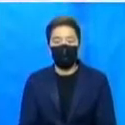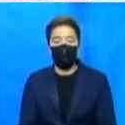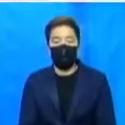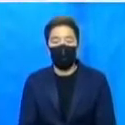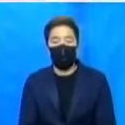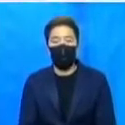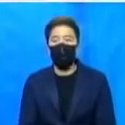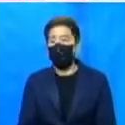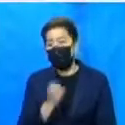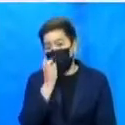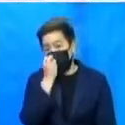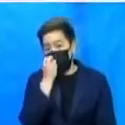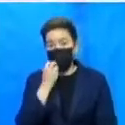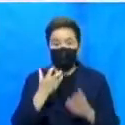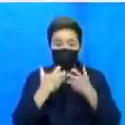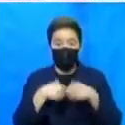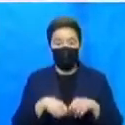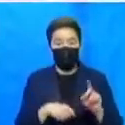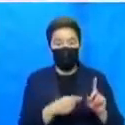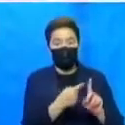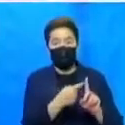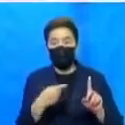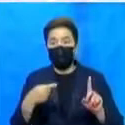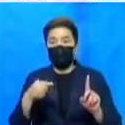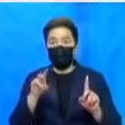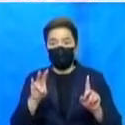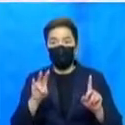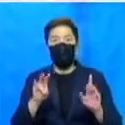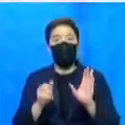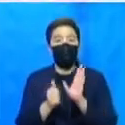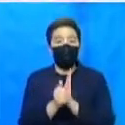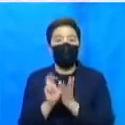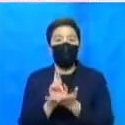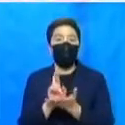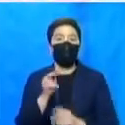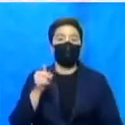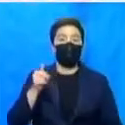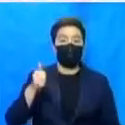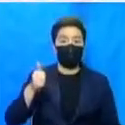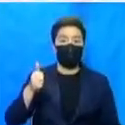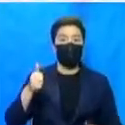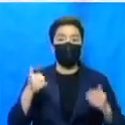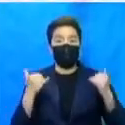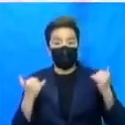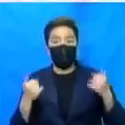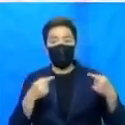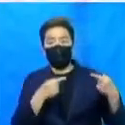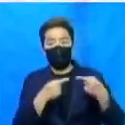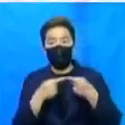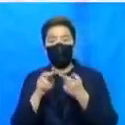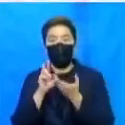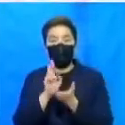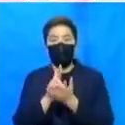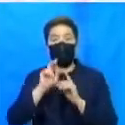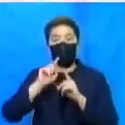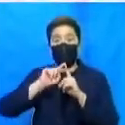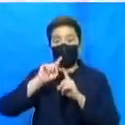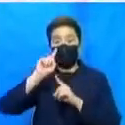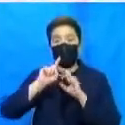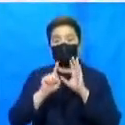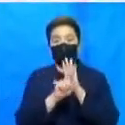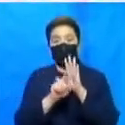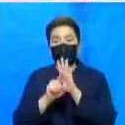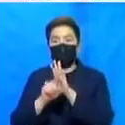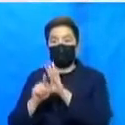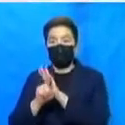จากการทดลองเครื่องทั้ง7หลักสามารถใช้ในการออกรางวัลได้ต่อไปจะทำการออกรางวัลอันดับที่1ออก3